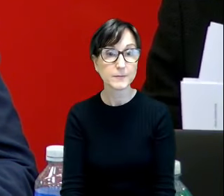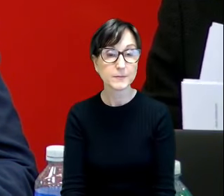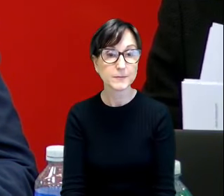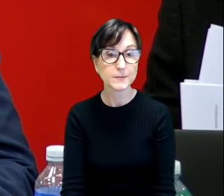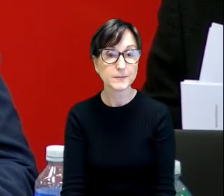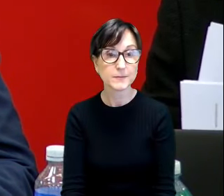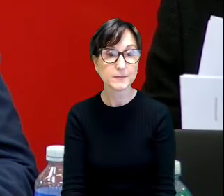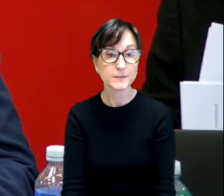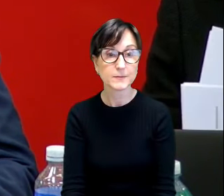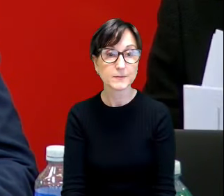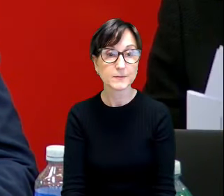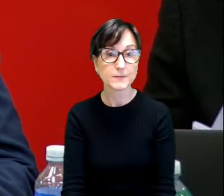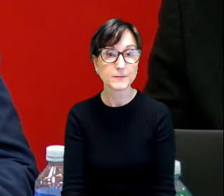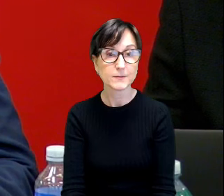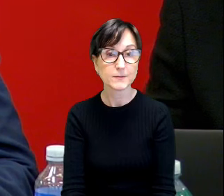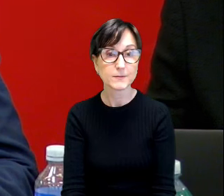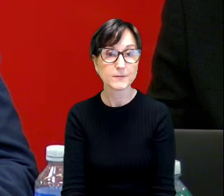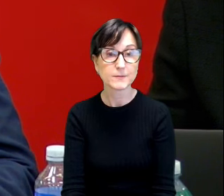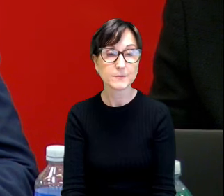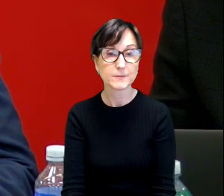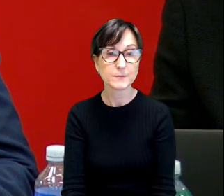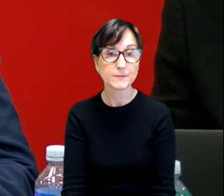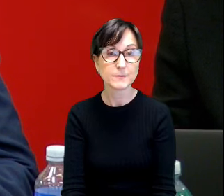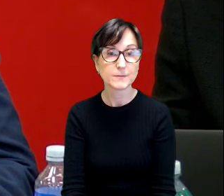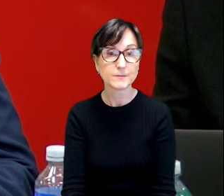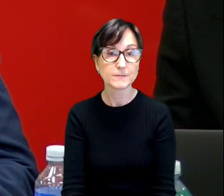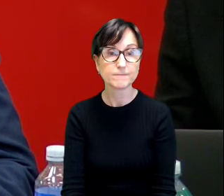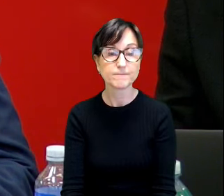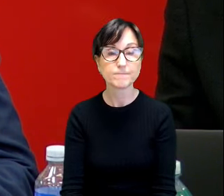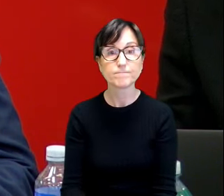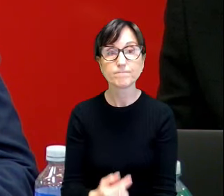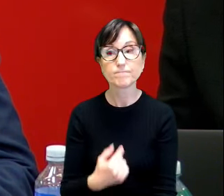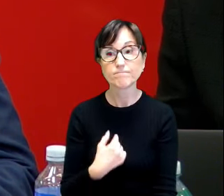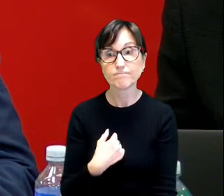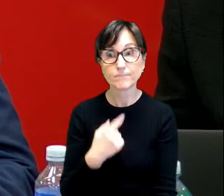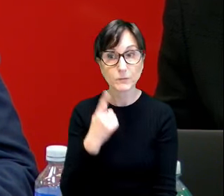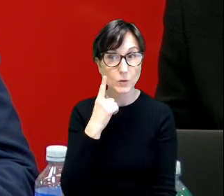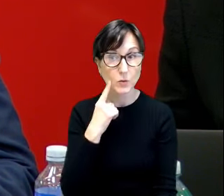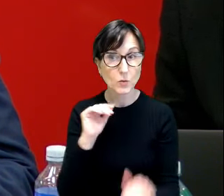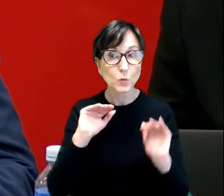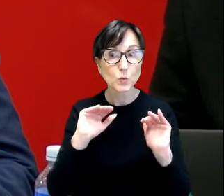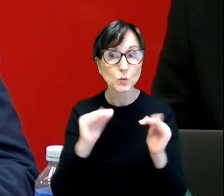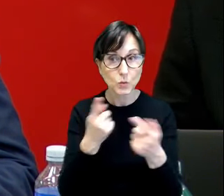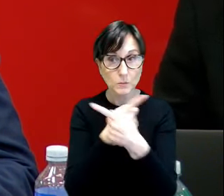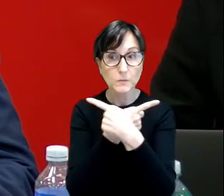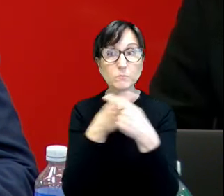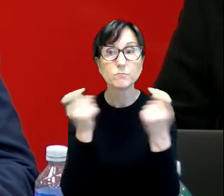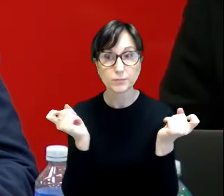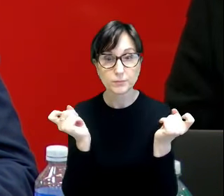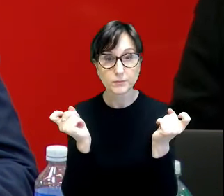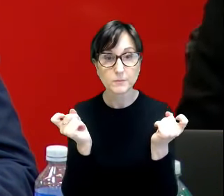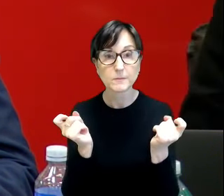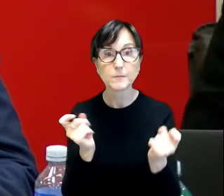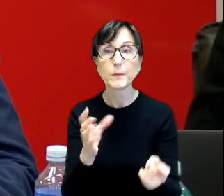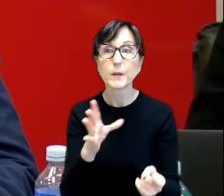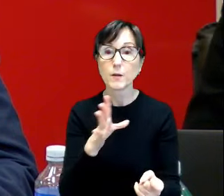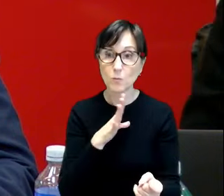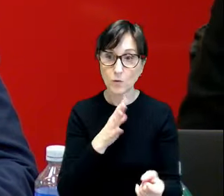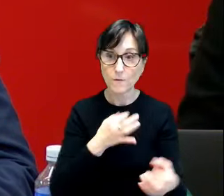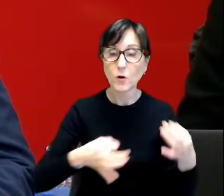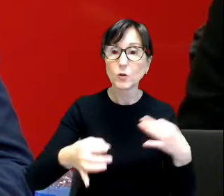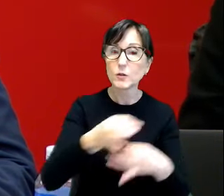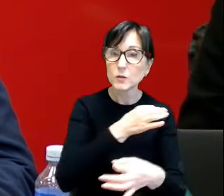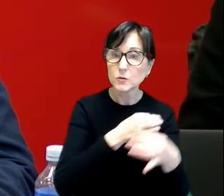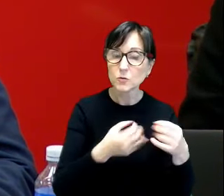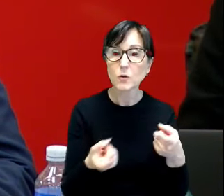klausimo aš galbūt tiktai trumpai prieš balsavimą informuosiu visus jog buvo tų diskusijų dėl kainos